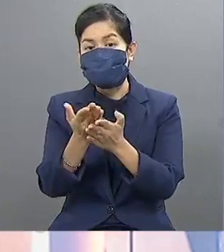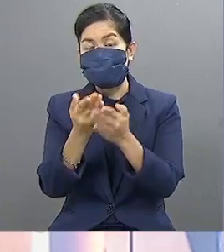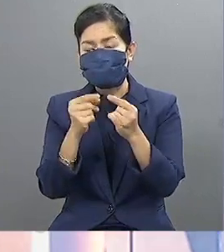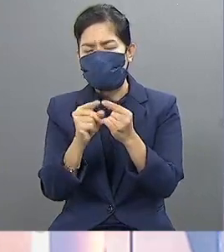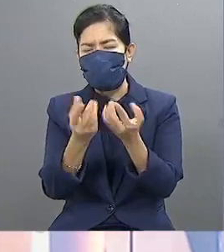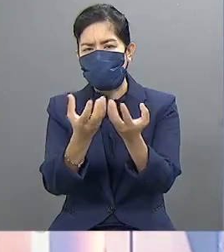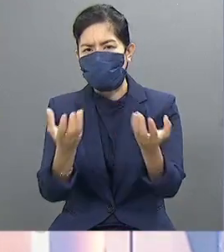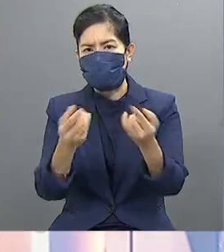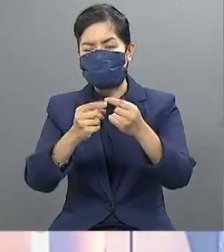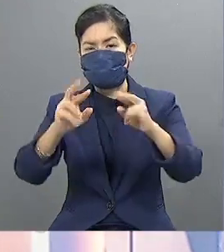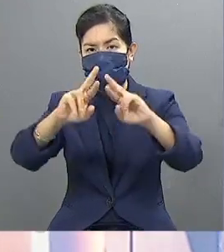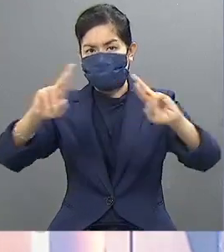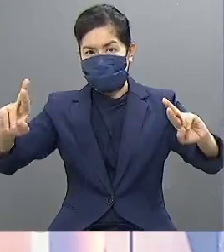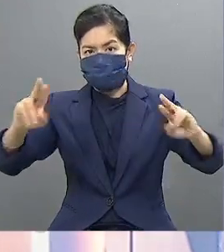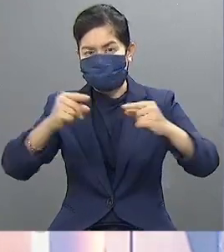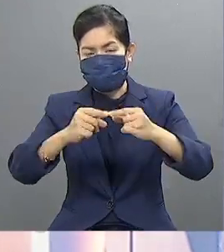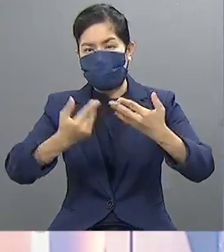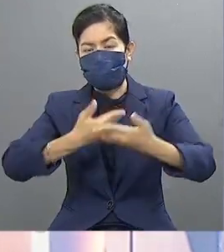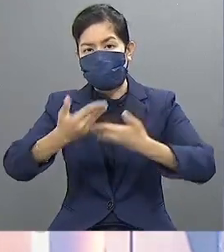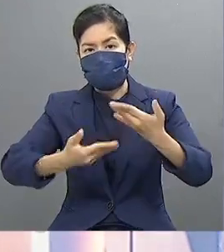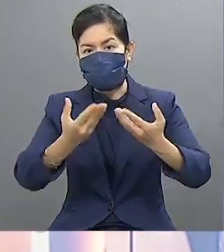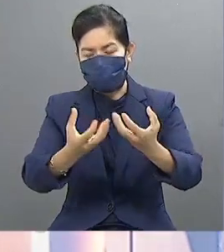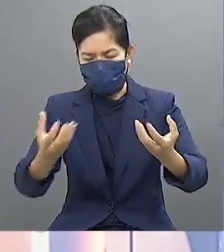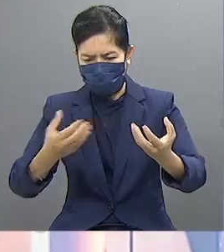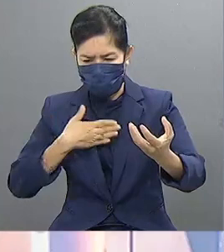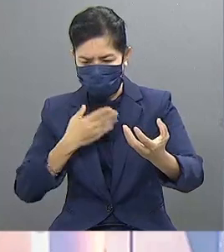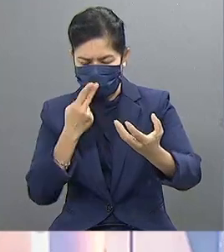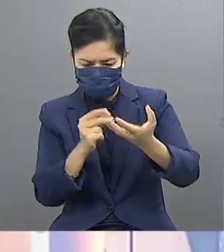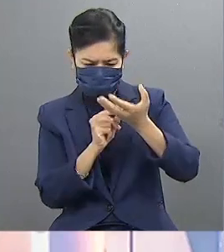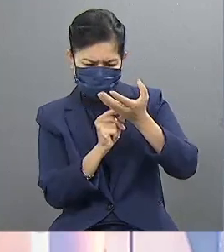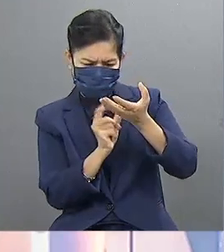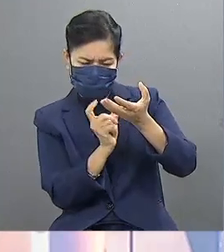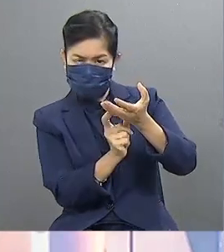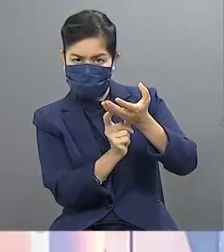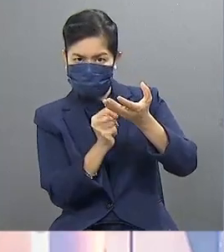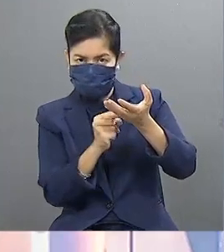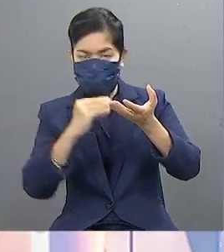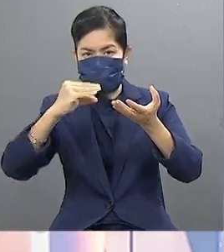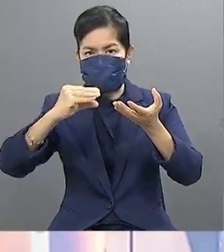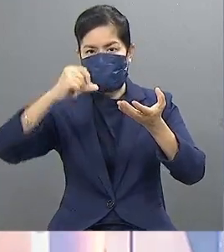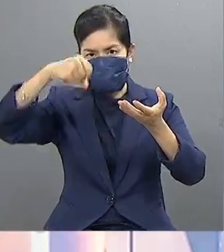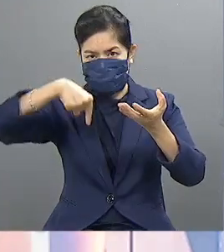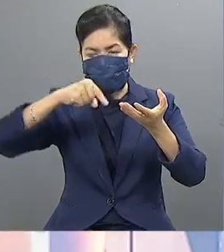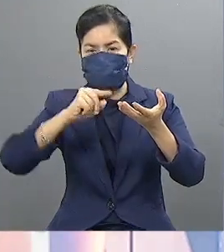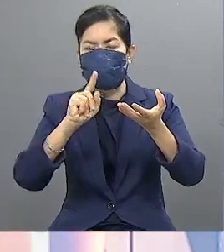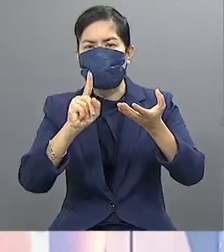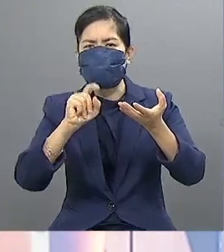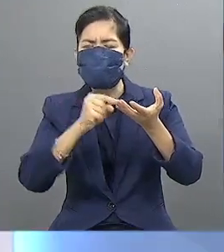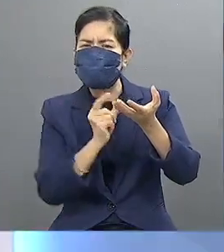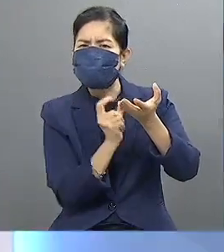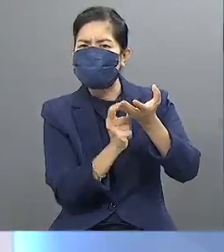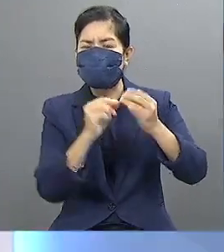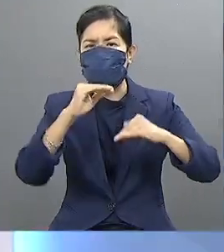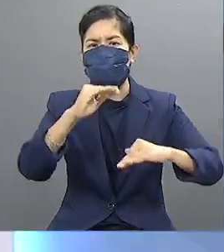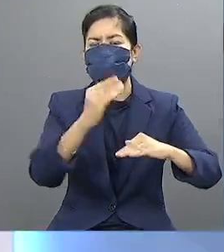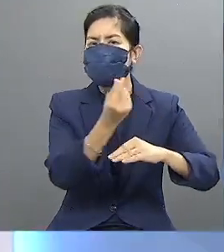นว่าโซเดียมโซเดียมที่เราควรจะหยิบถือว่าปลอดภัยในการบริโภคเนี่ยเขาต้องเขียนว่าตัวเลขสักประมาณเท่าไหร่ดีคะ ครับจะเป็นอาหาร